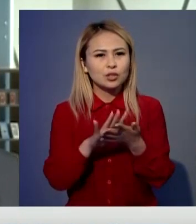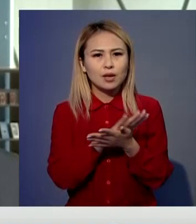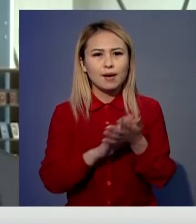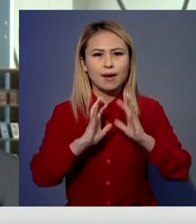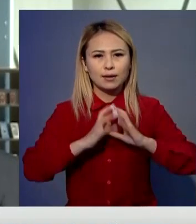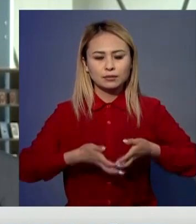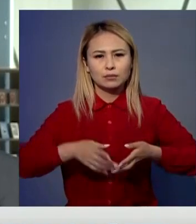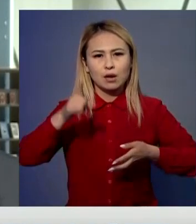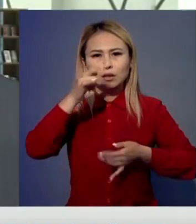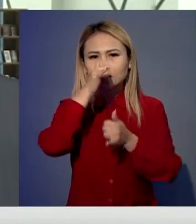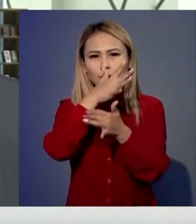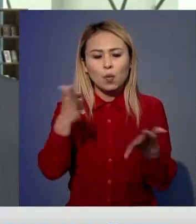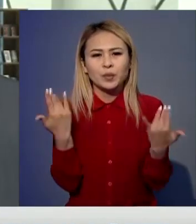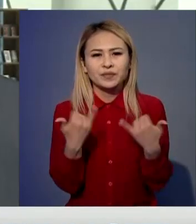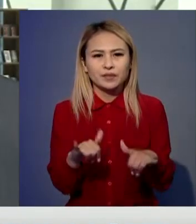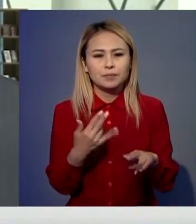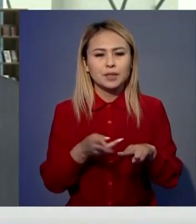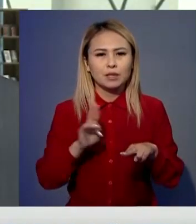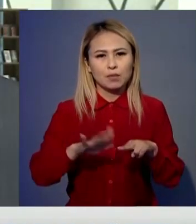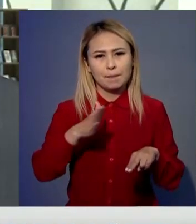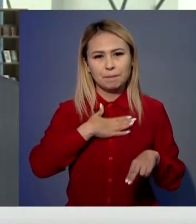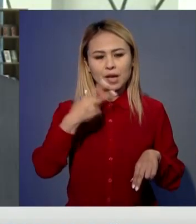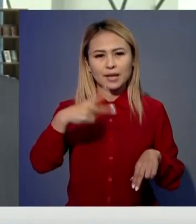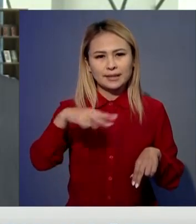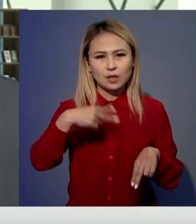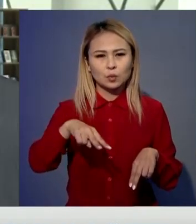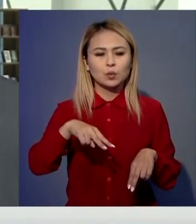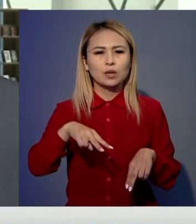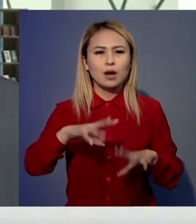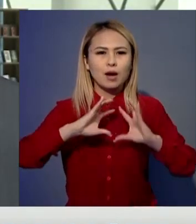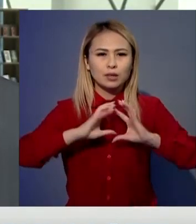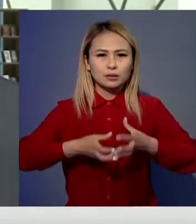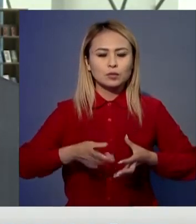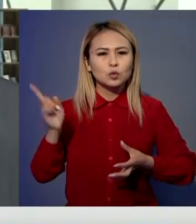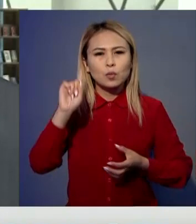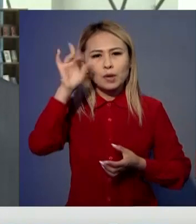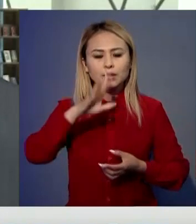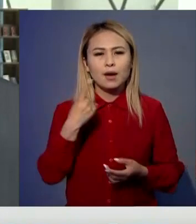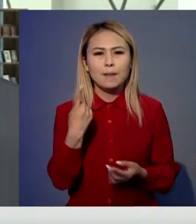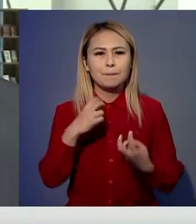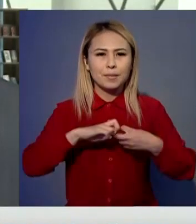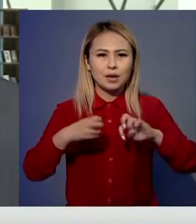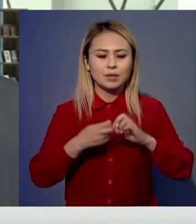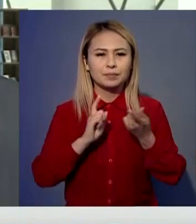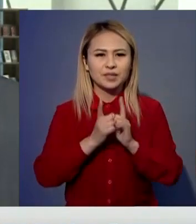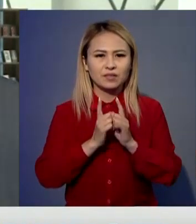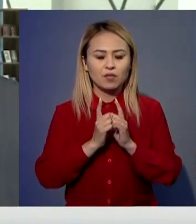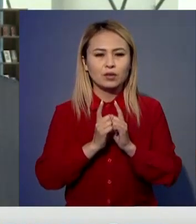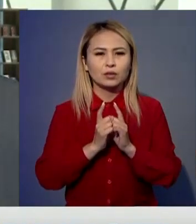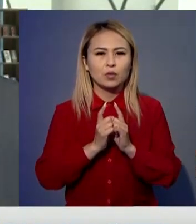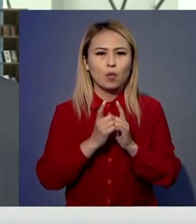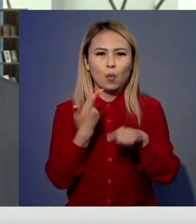әлемді таңғалдыра алмаймыз. Сондықтан біздің әдебиетімізді әлемге таныту үшін бірақ мәселе ол аударма саласының